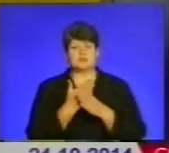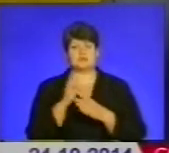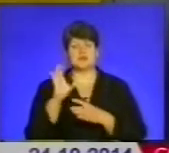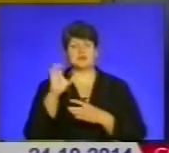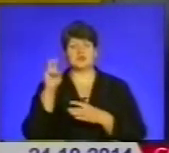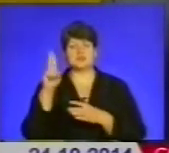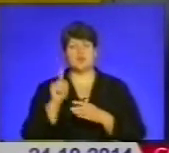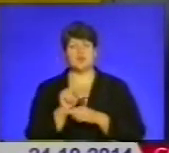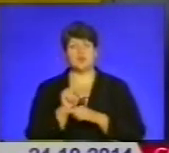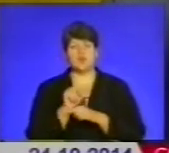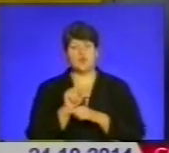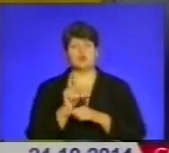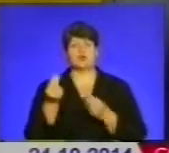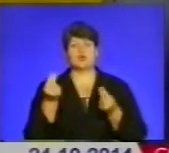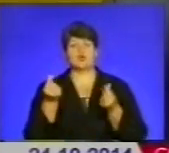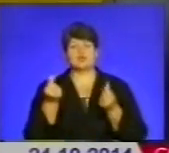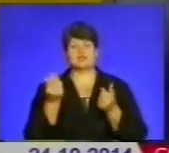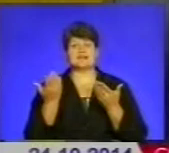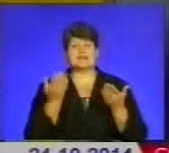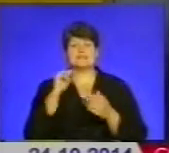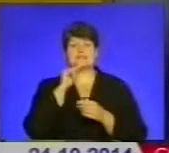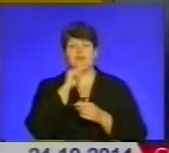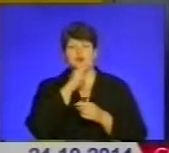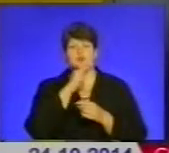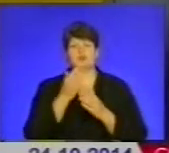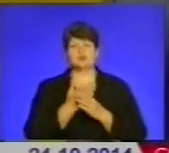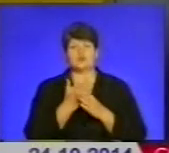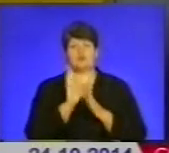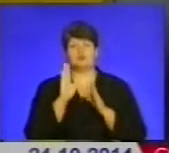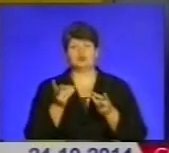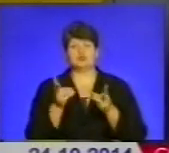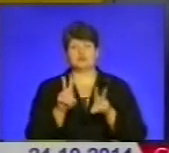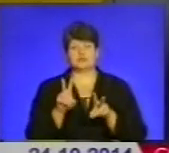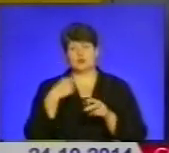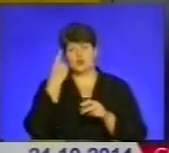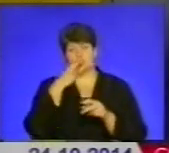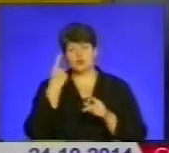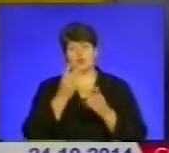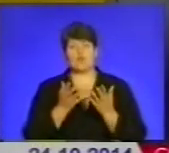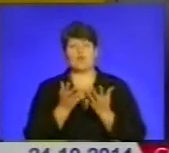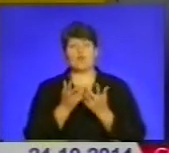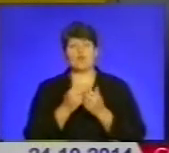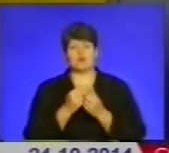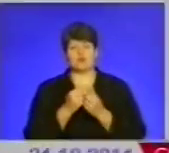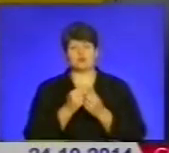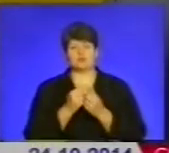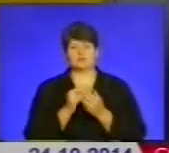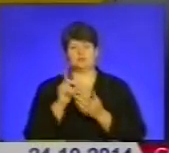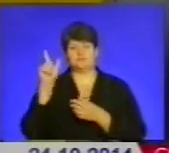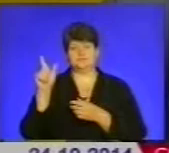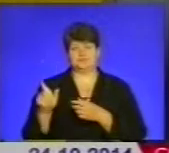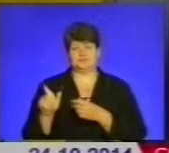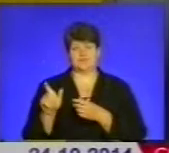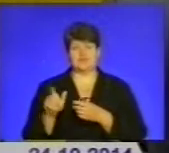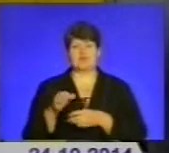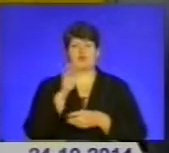норму, і кошти, які зекономлені субсидії, будуть залишатися на особового рахунку заявника і